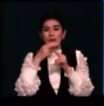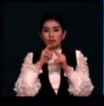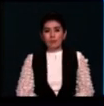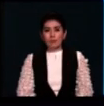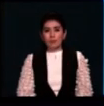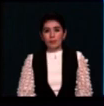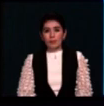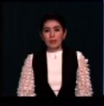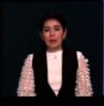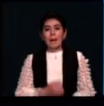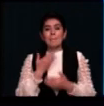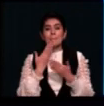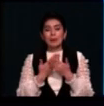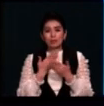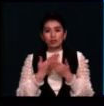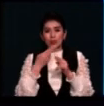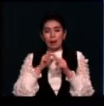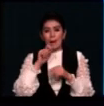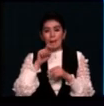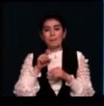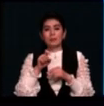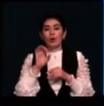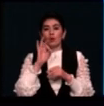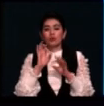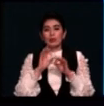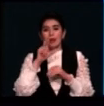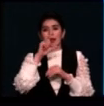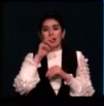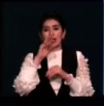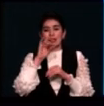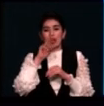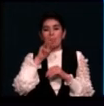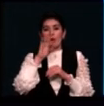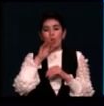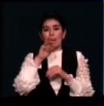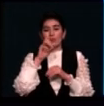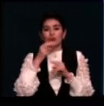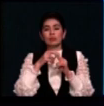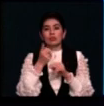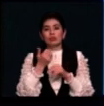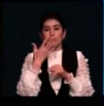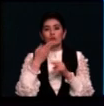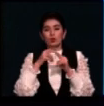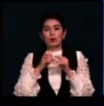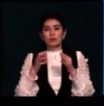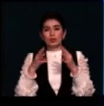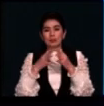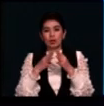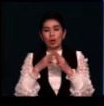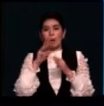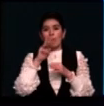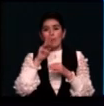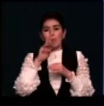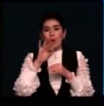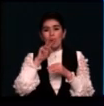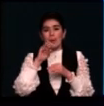deyiladi. Masalan, mana bu misolimizda etilen molekulasini bir nechtasi o'zaro